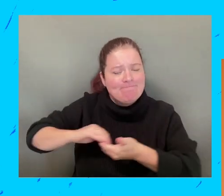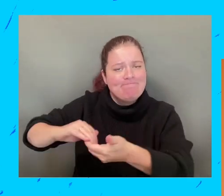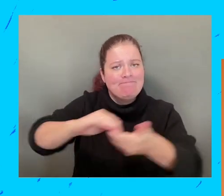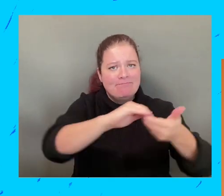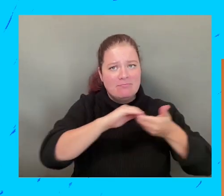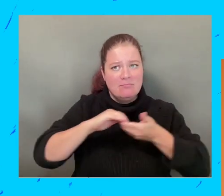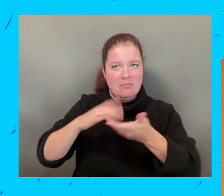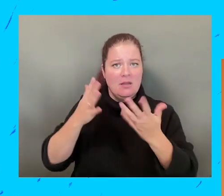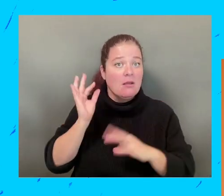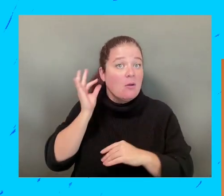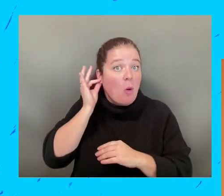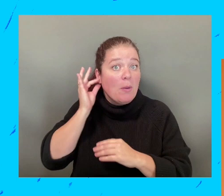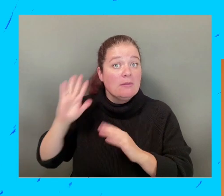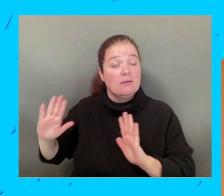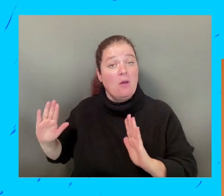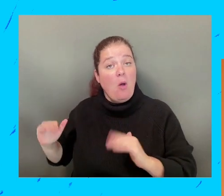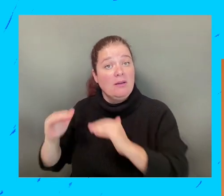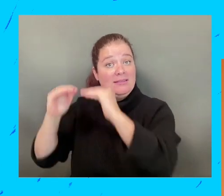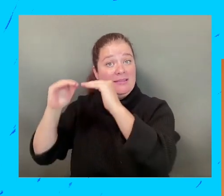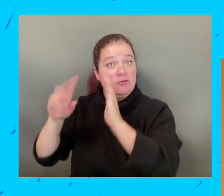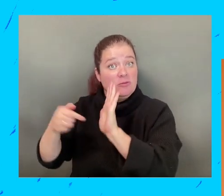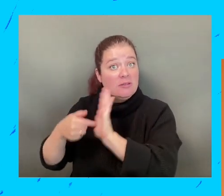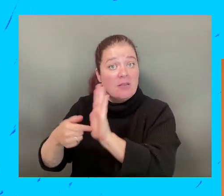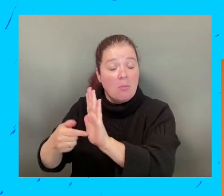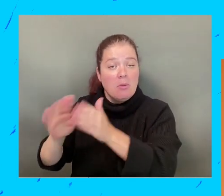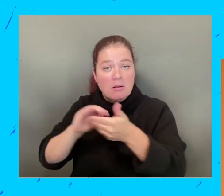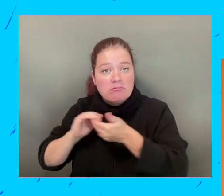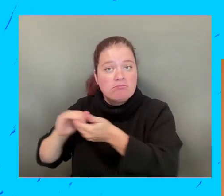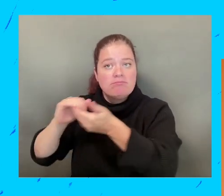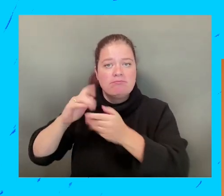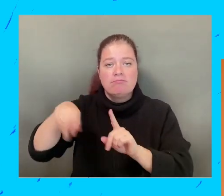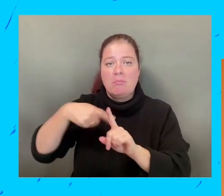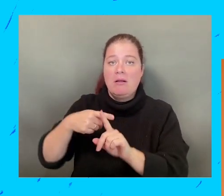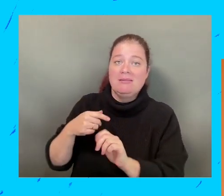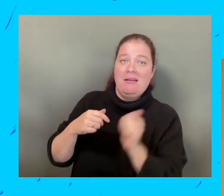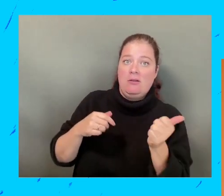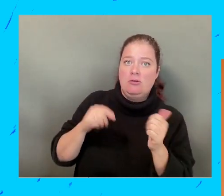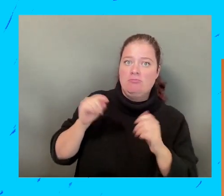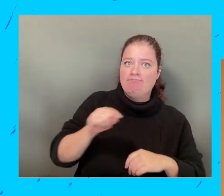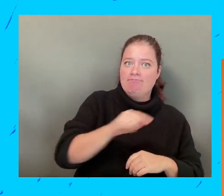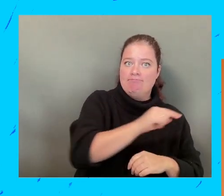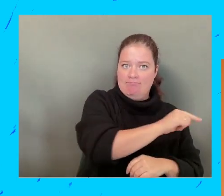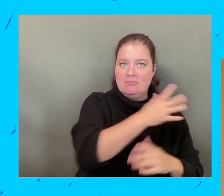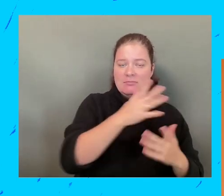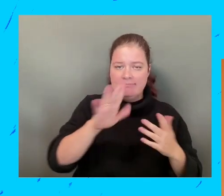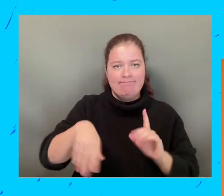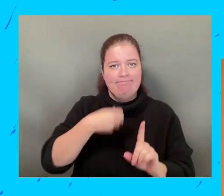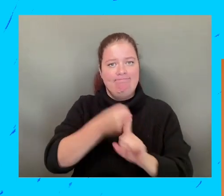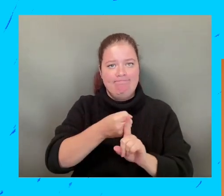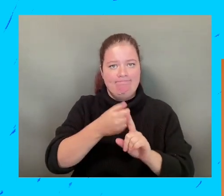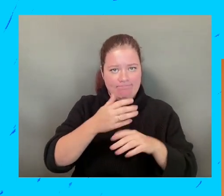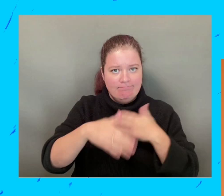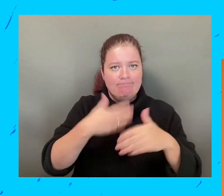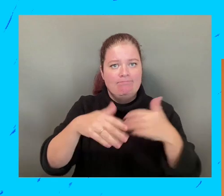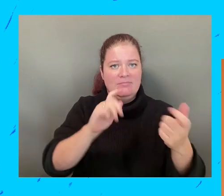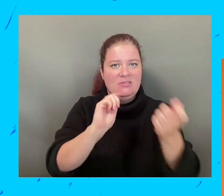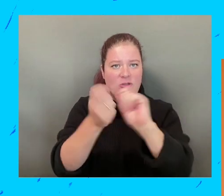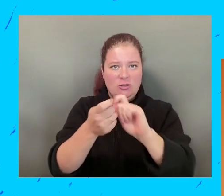les organisations doivent faire au maximum les gouvernements